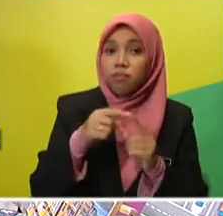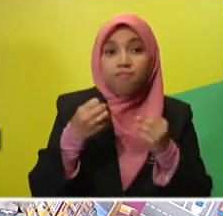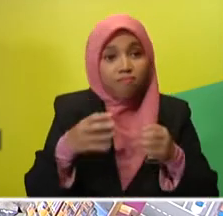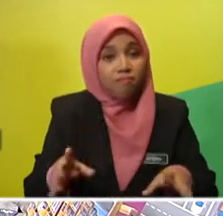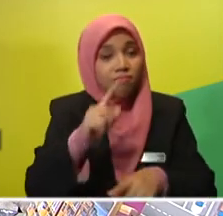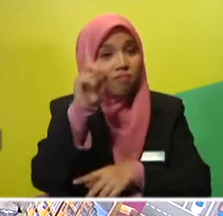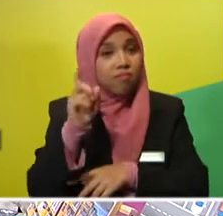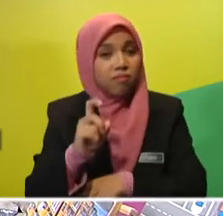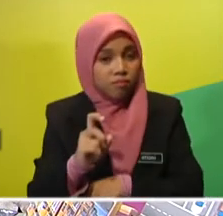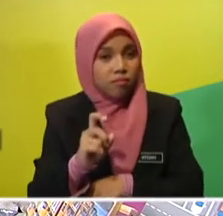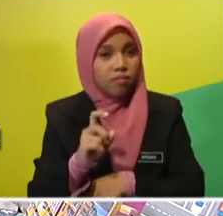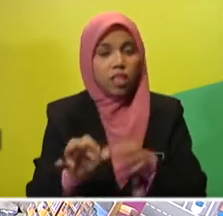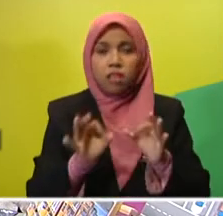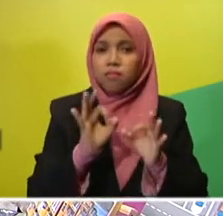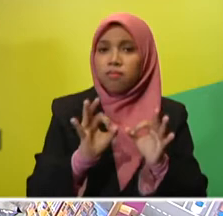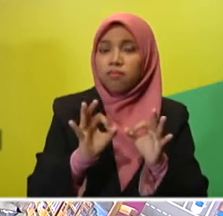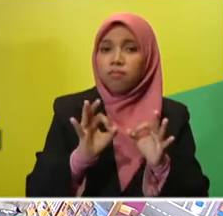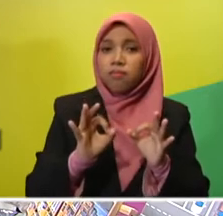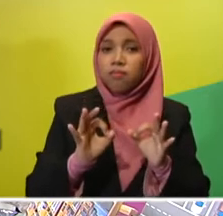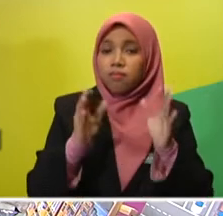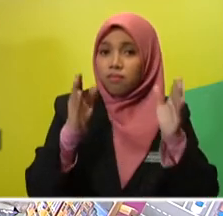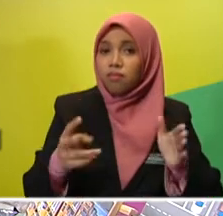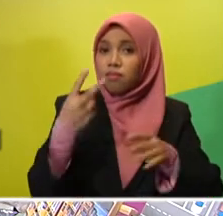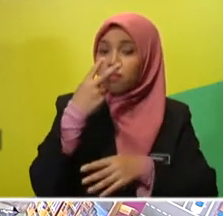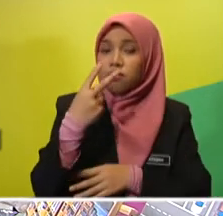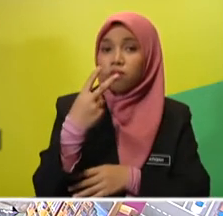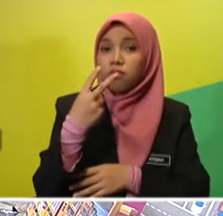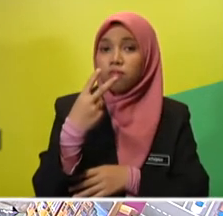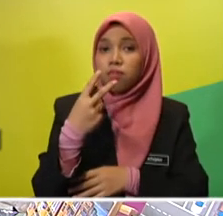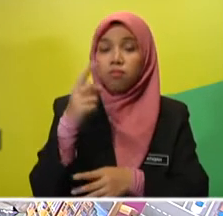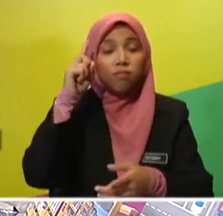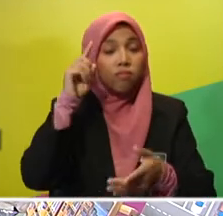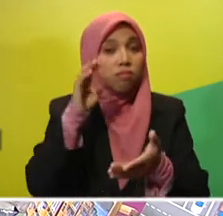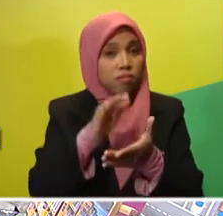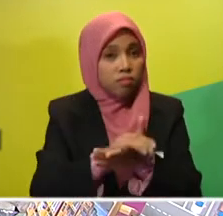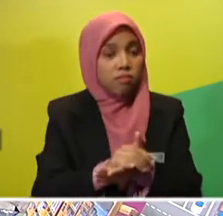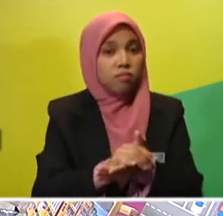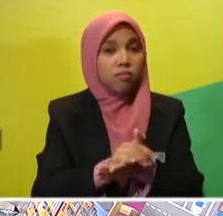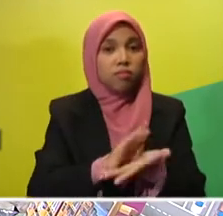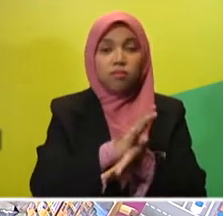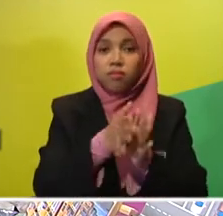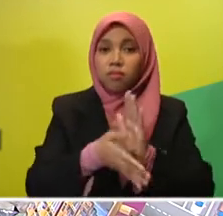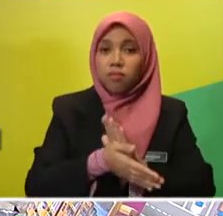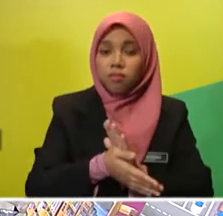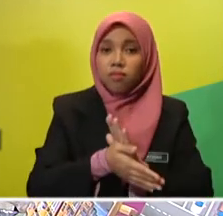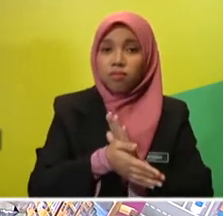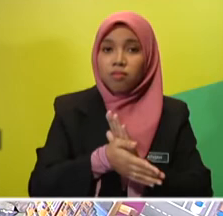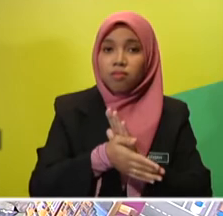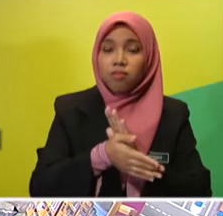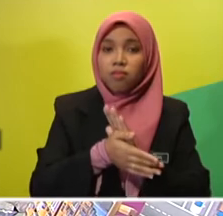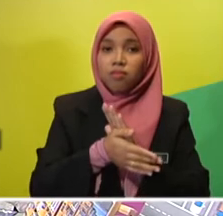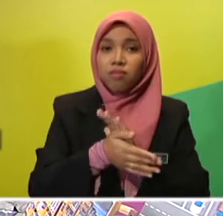jika klien bersetuju, jadi klien akan melirik tangan belakang dan memegang lengan